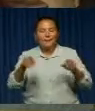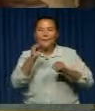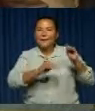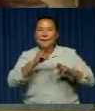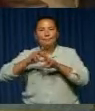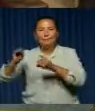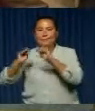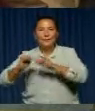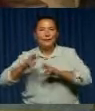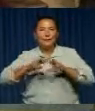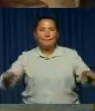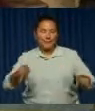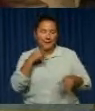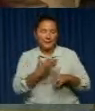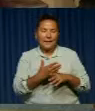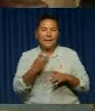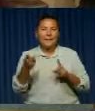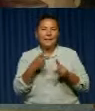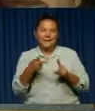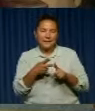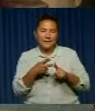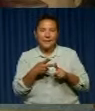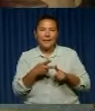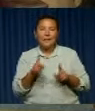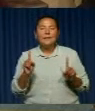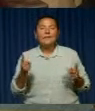айтып кеткім келеді да. Екіншіден, жалпы осы неге